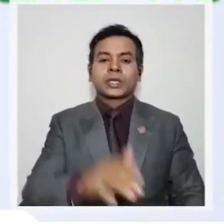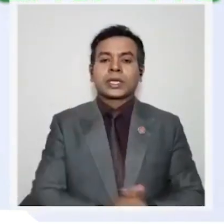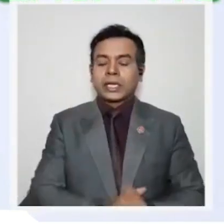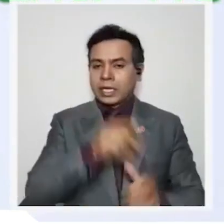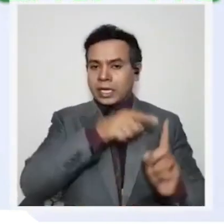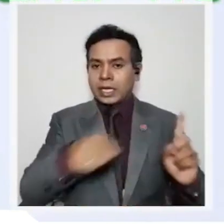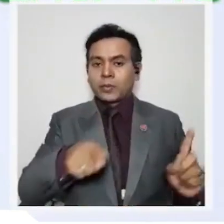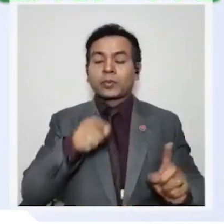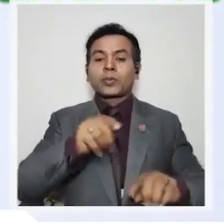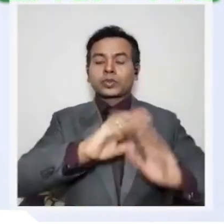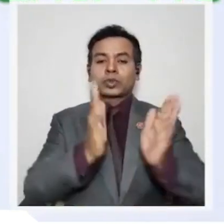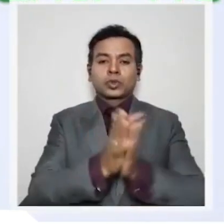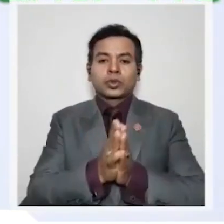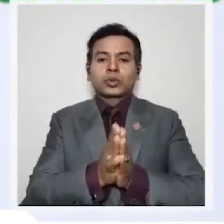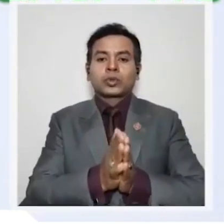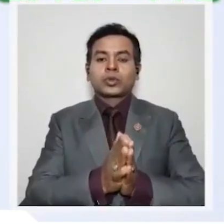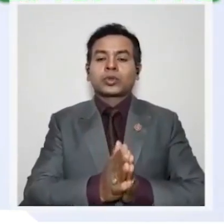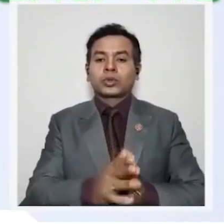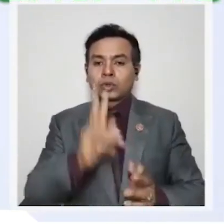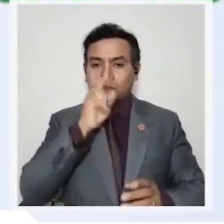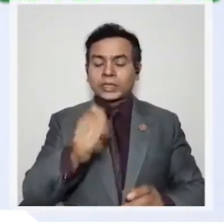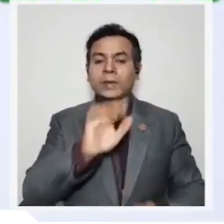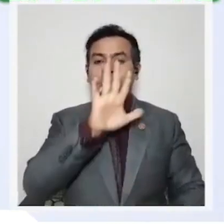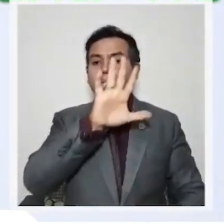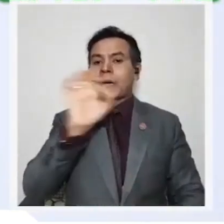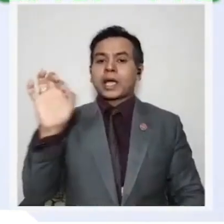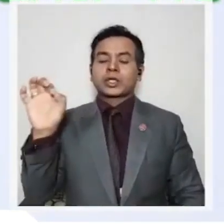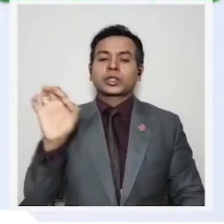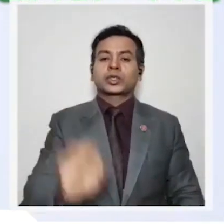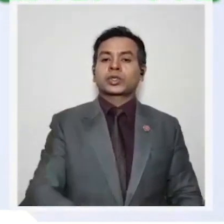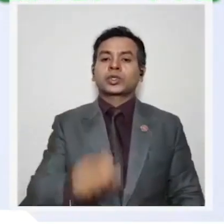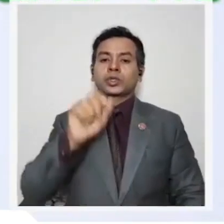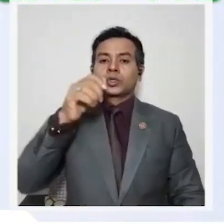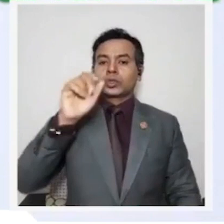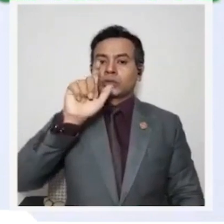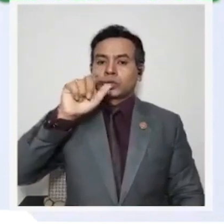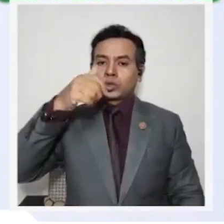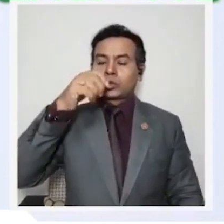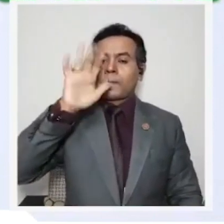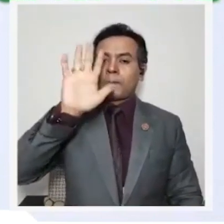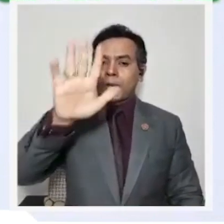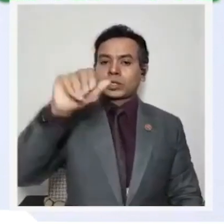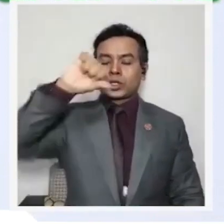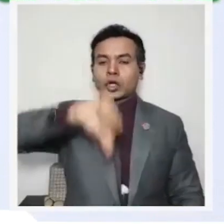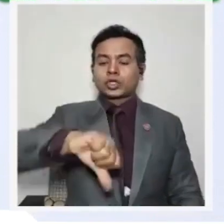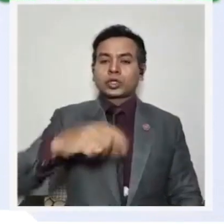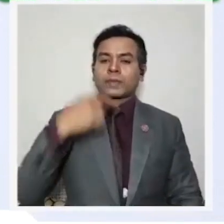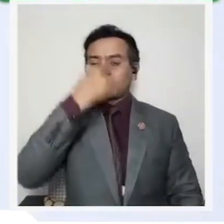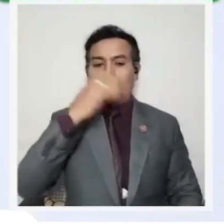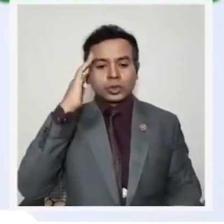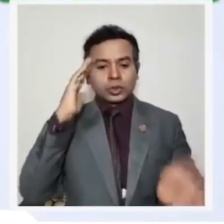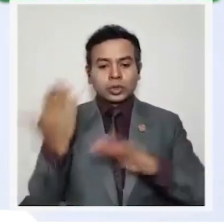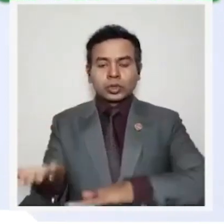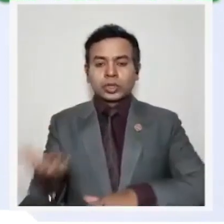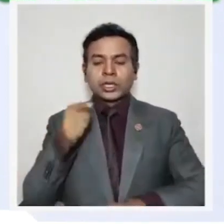20.89%। গত 24 ঘন্টায় মৃত্যুবরণ করেছে 15 জন। এ পর্যন্ত